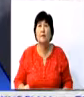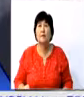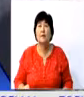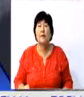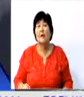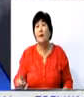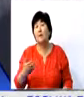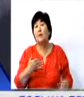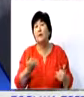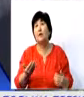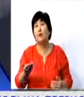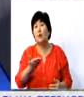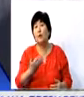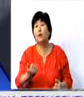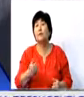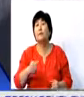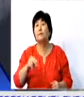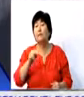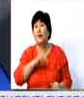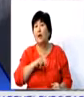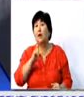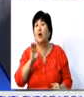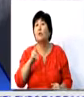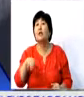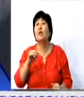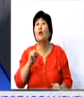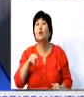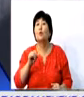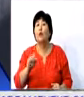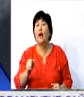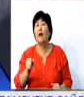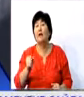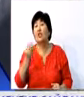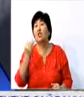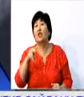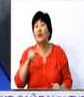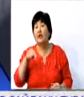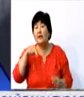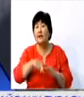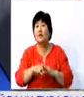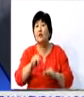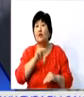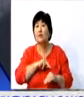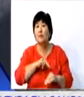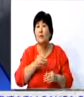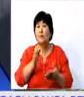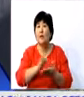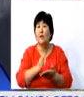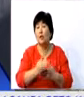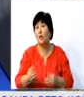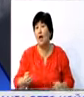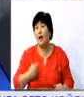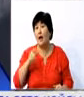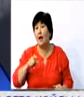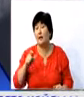Мінекей осы біздің комендатурамызда Шиелі ауданында орналасқан, қазір ішкі жұмыстармен танысып жатырмыз. Әскерилермен